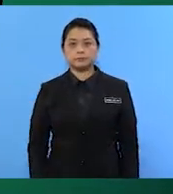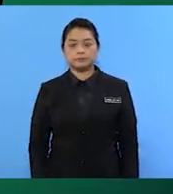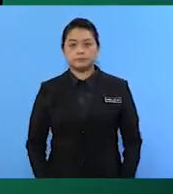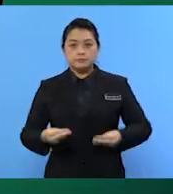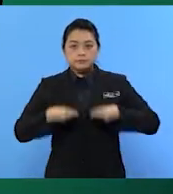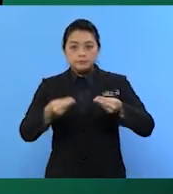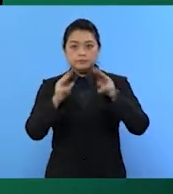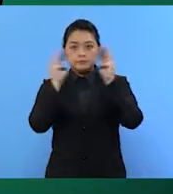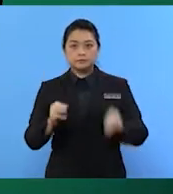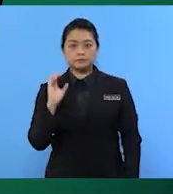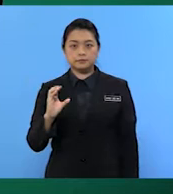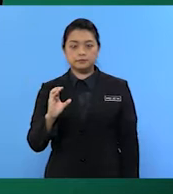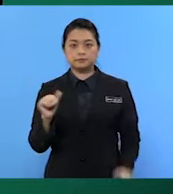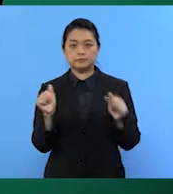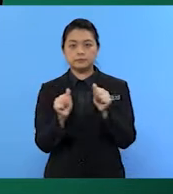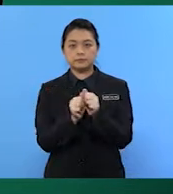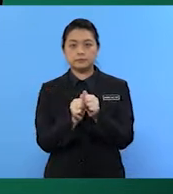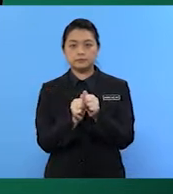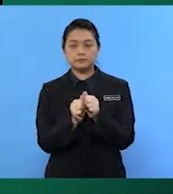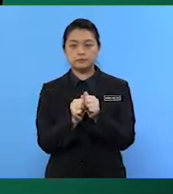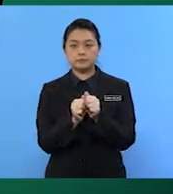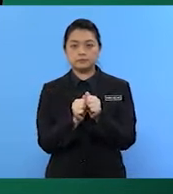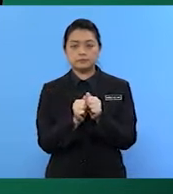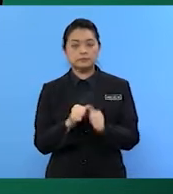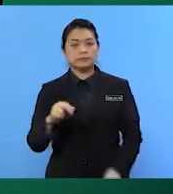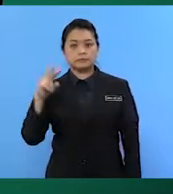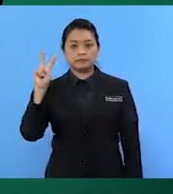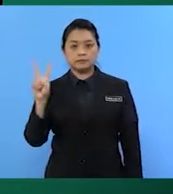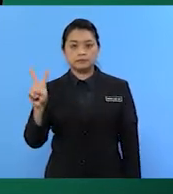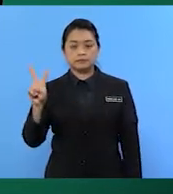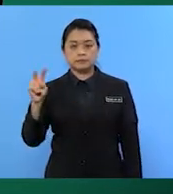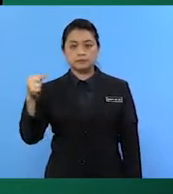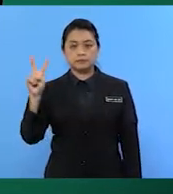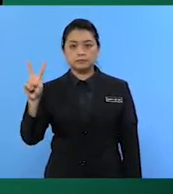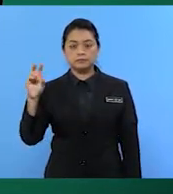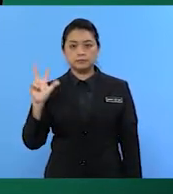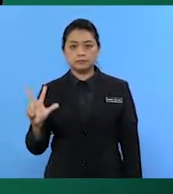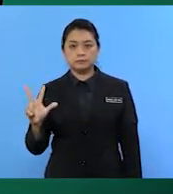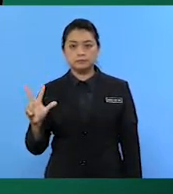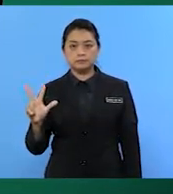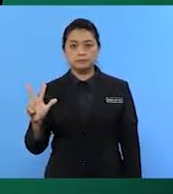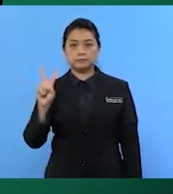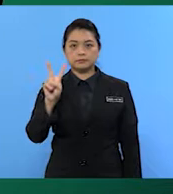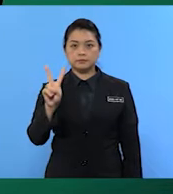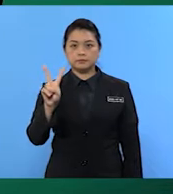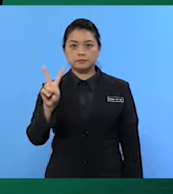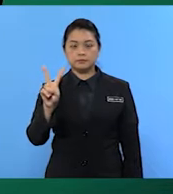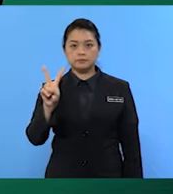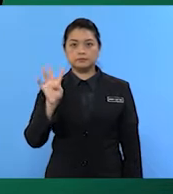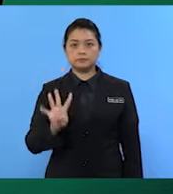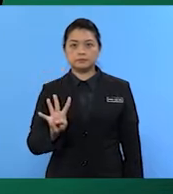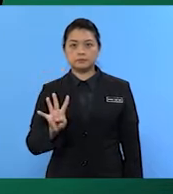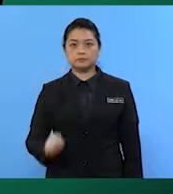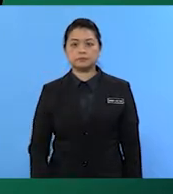C dengan unsur negatif 2, negatif 3, 2 dan